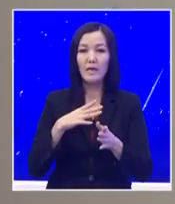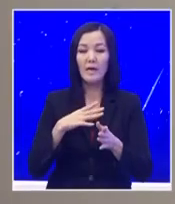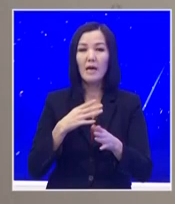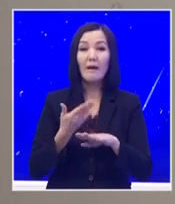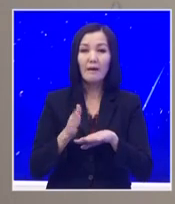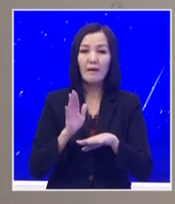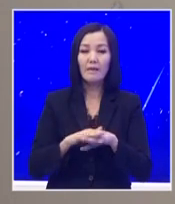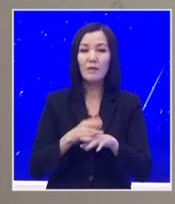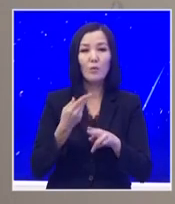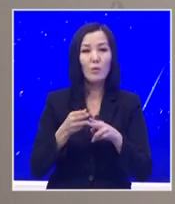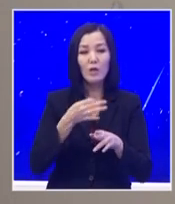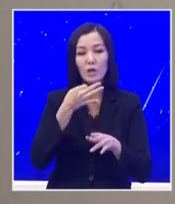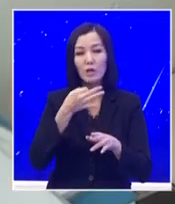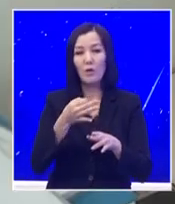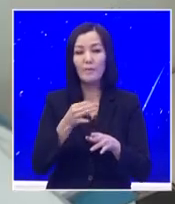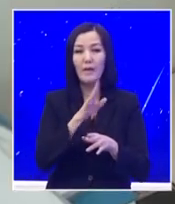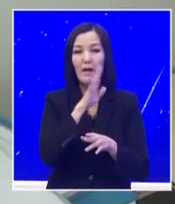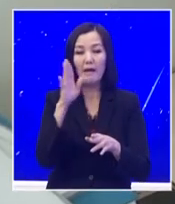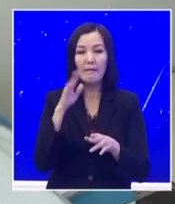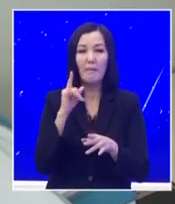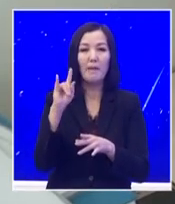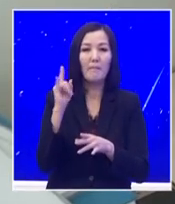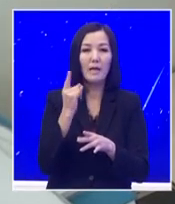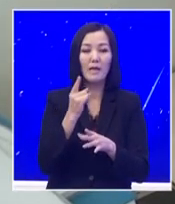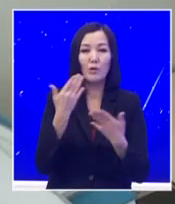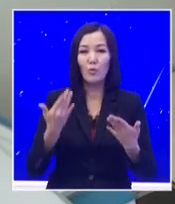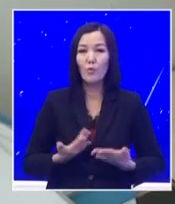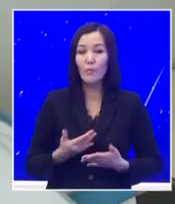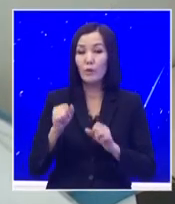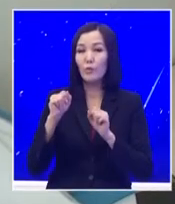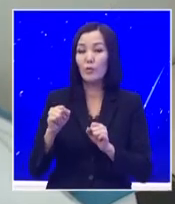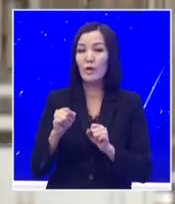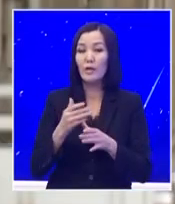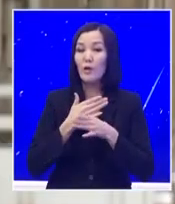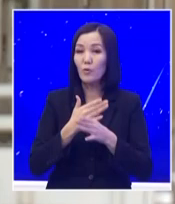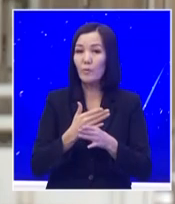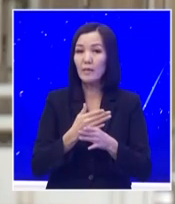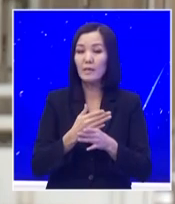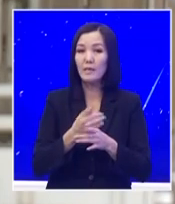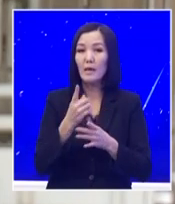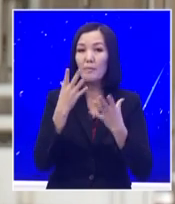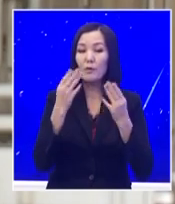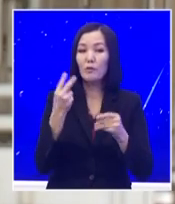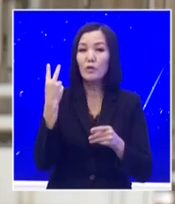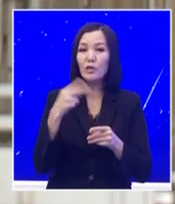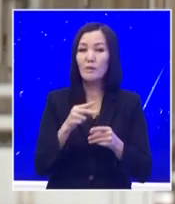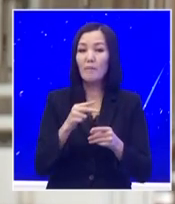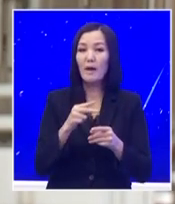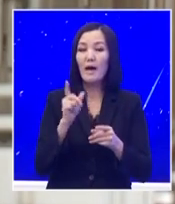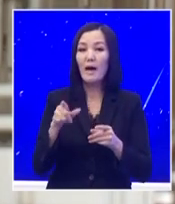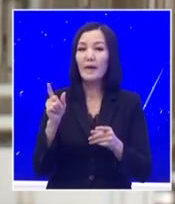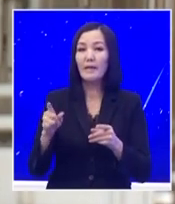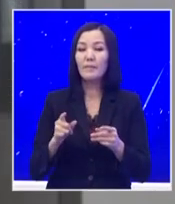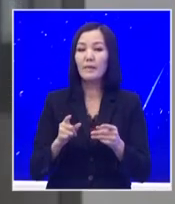қиын, әрі жауапты. Ана мен баланың тағдыры, қуанышы осы кісінің қолында. Күніне 20-дан аса адамды қабылдап,